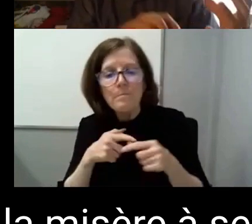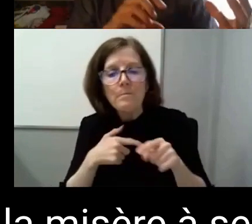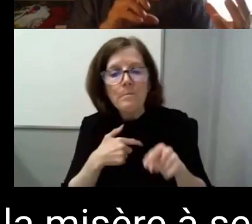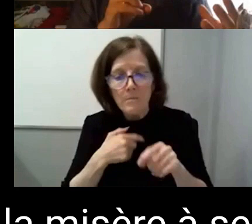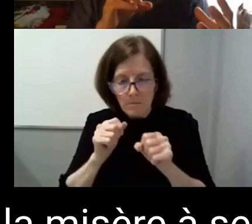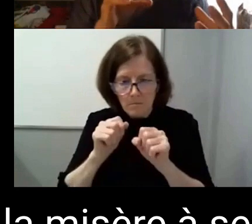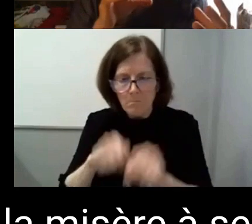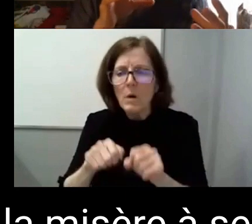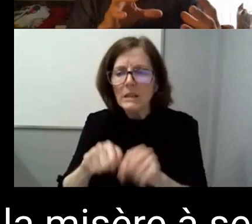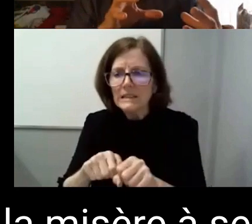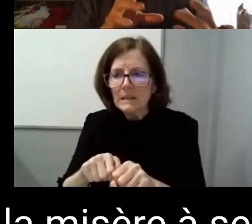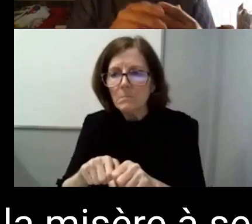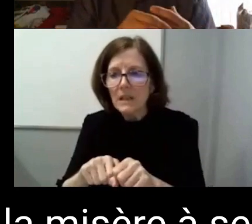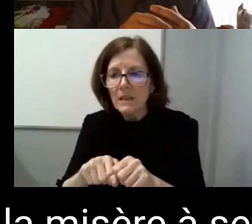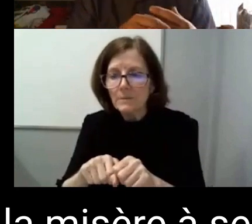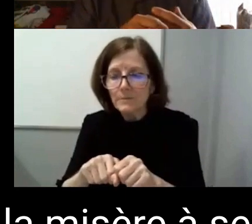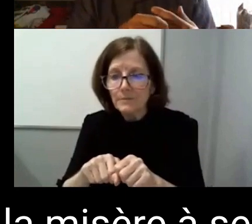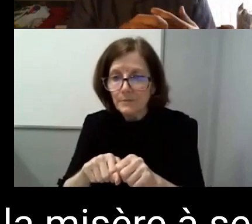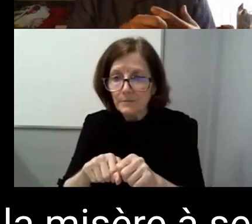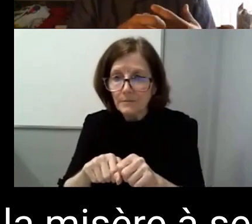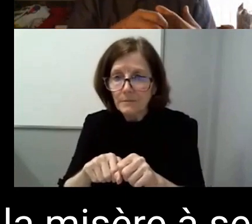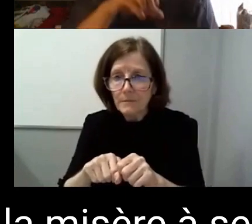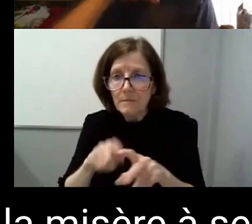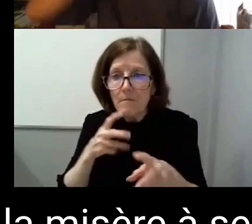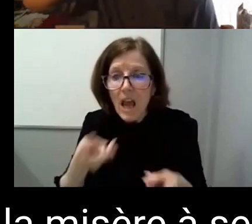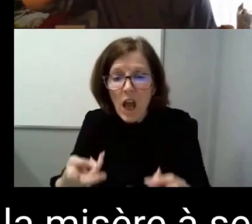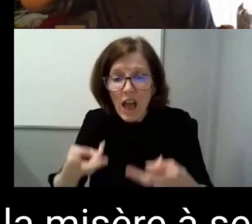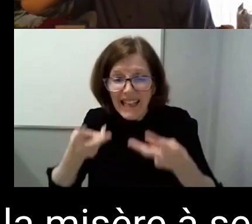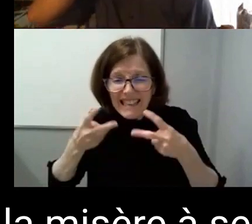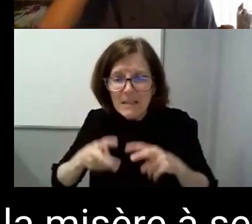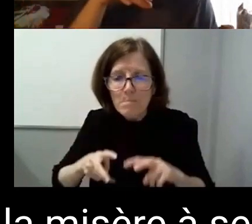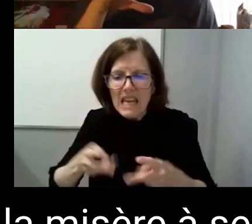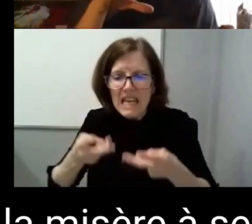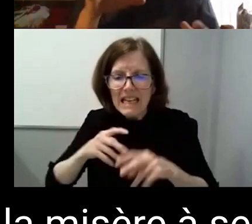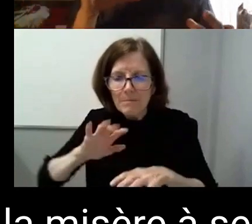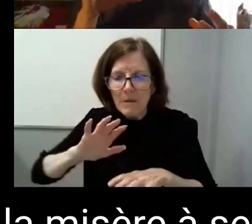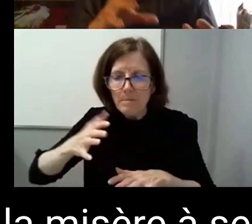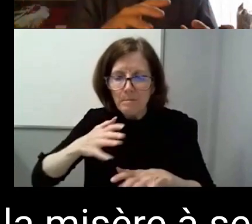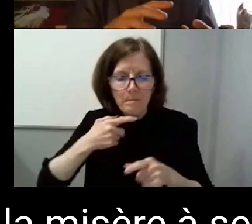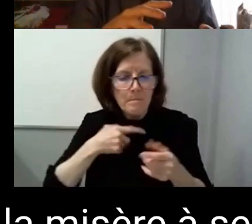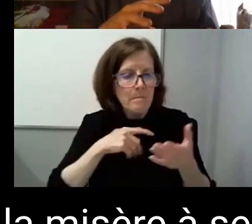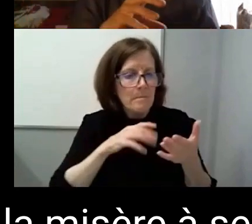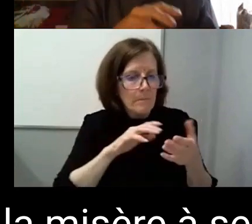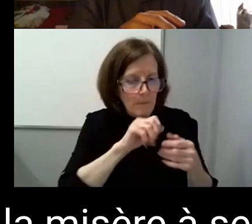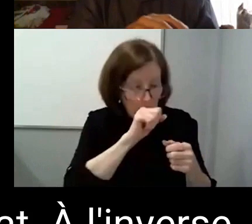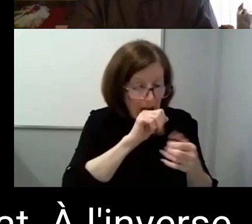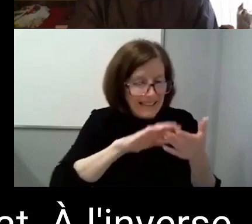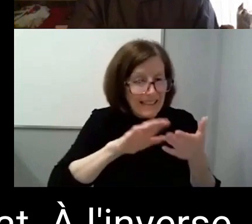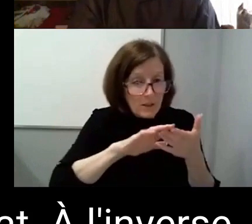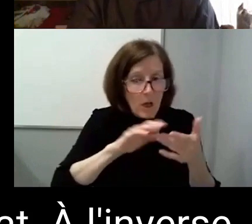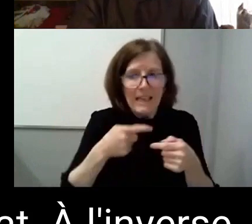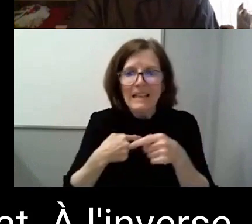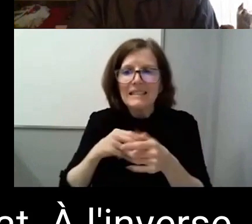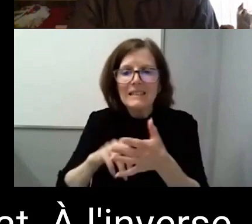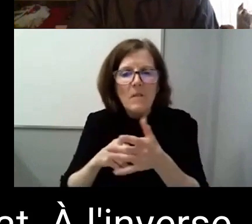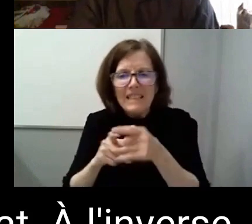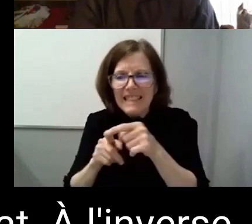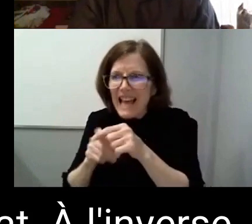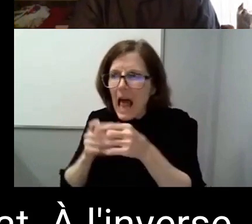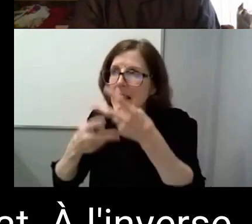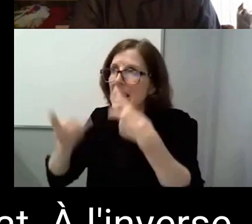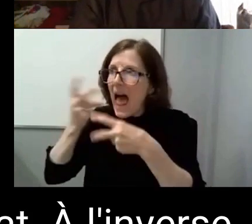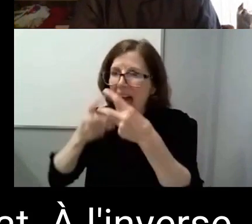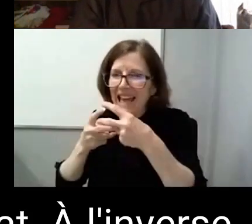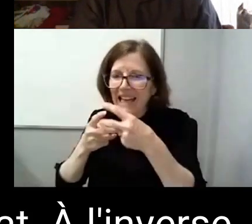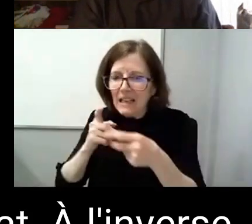que ça ne respire pas très bien. Désolé. Donc, l'air a de la misère à se rendre jusqu'au centre là, du